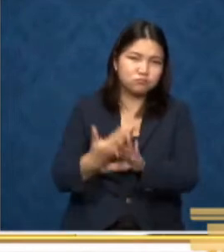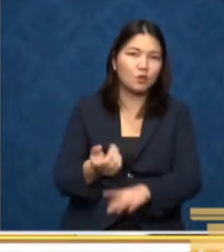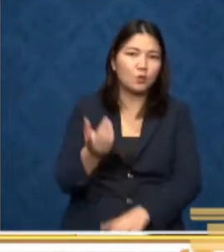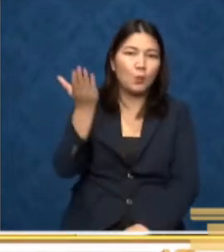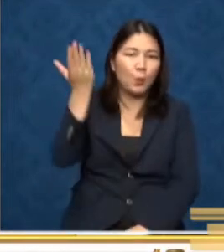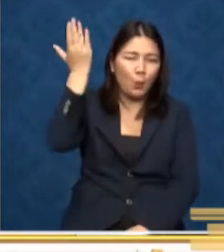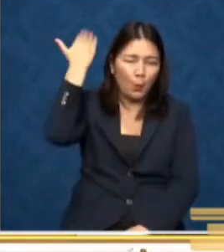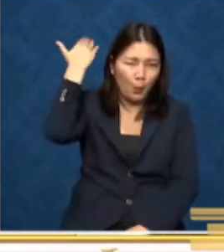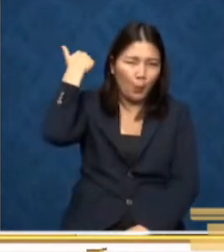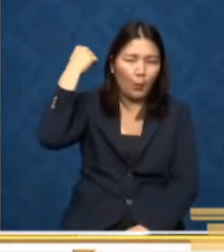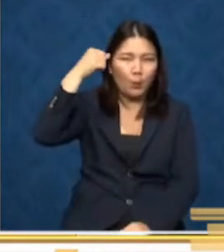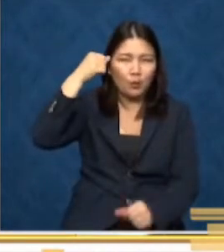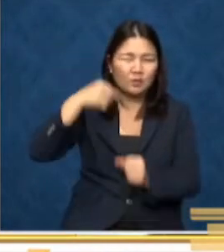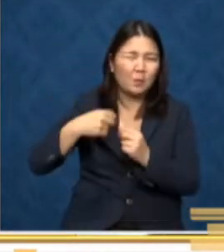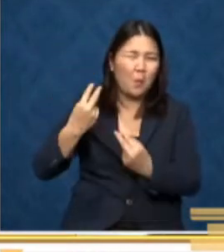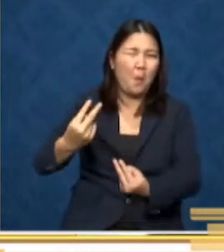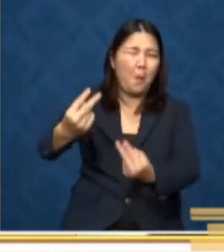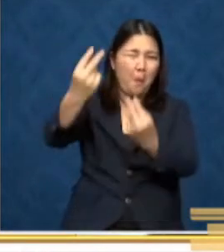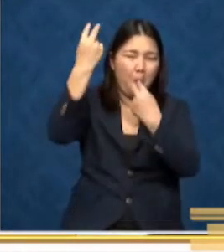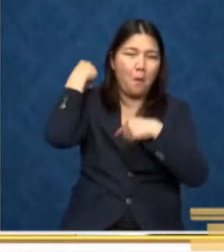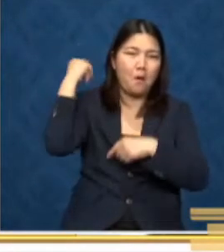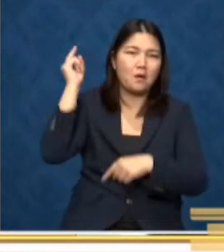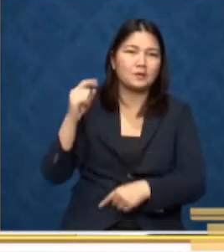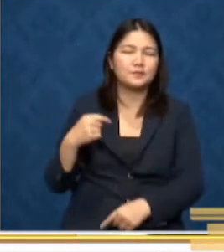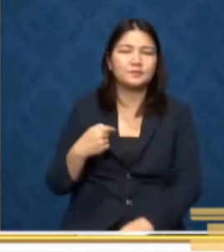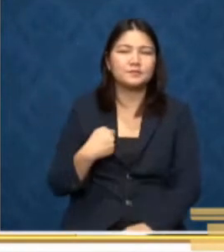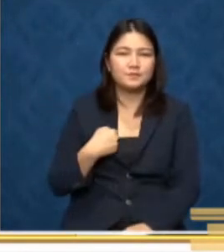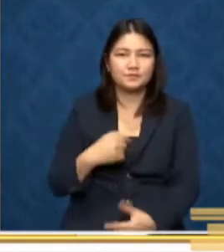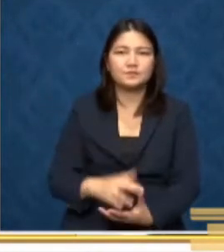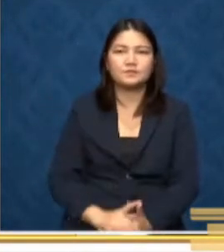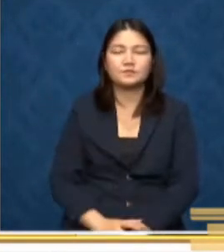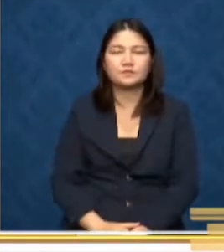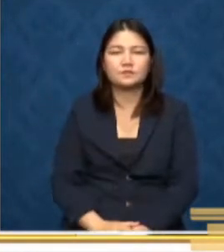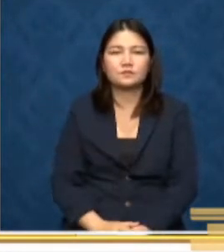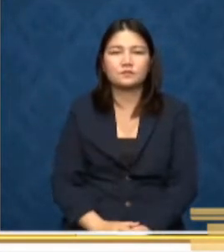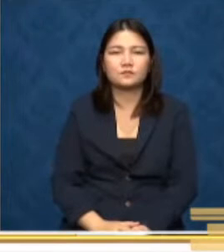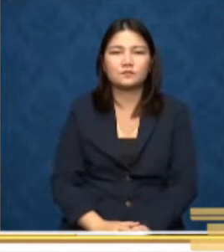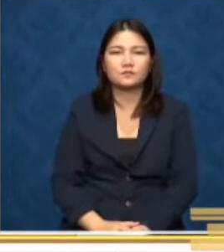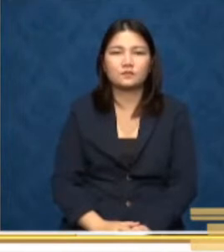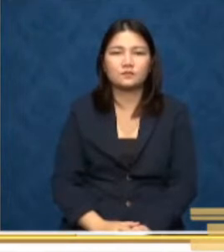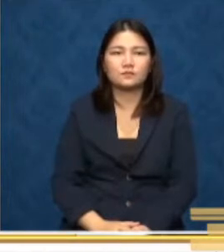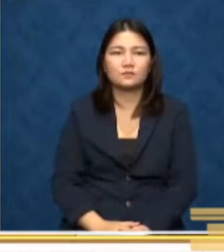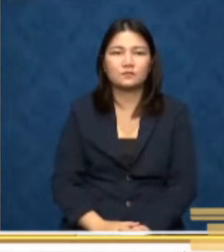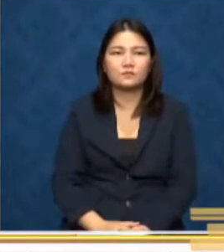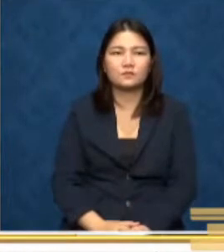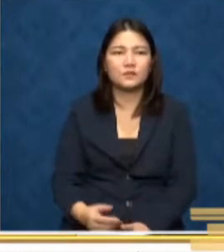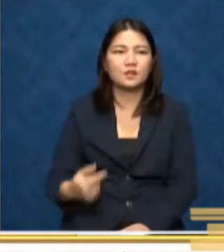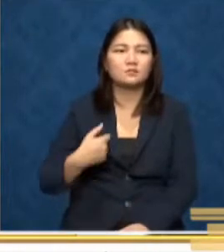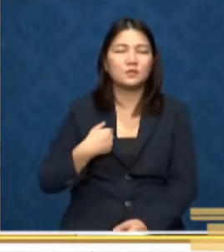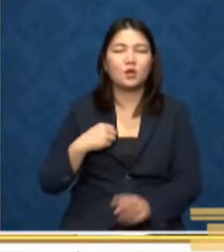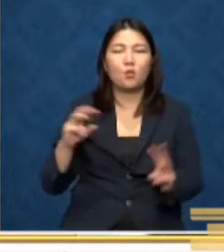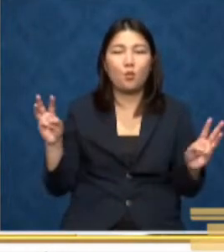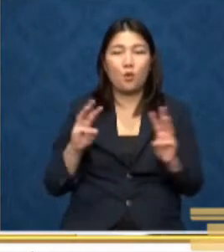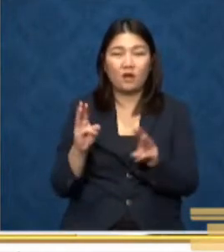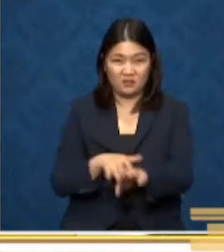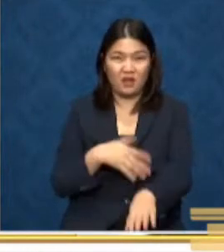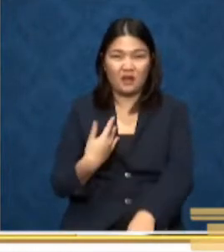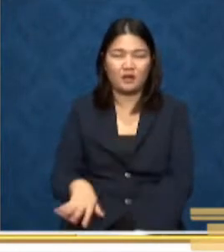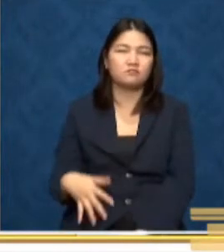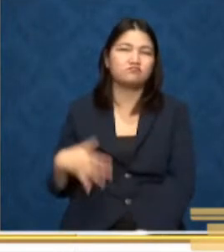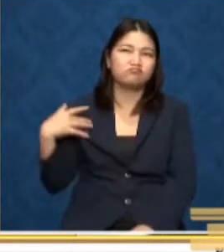ยาผมเนี่ยว่างงานไปนานถูกกั้นไม่ให้เข้าสภามา17